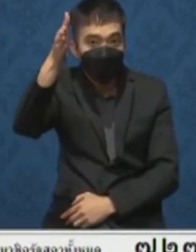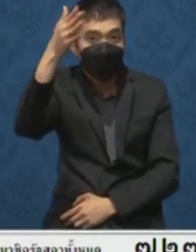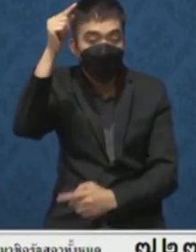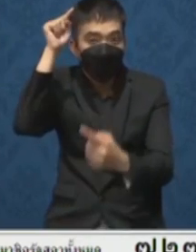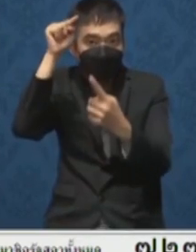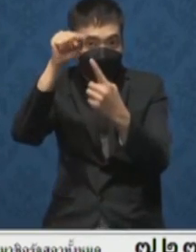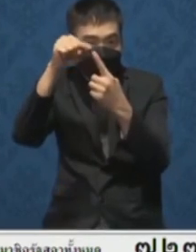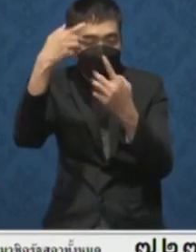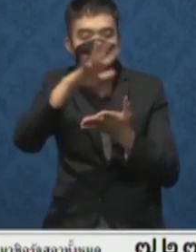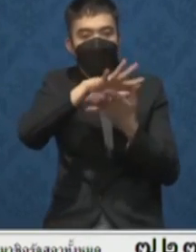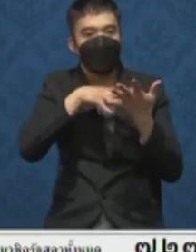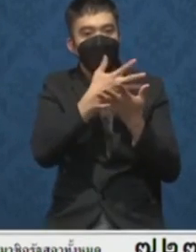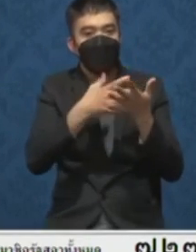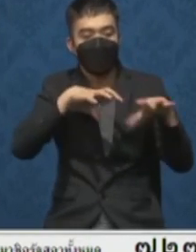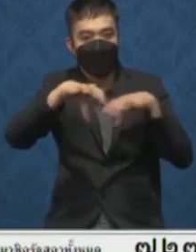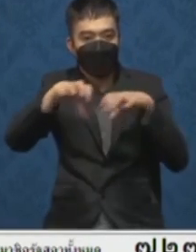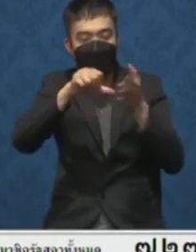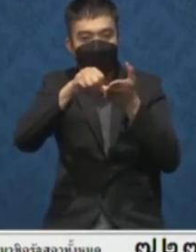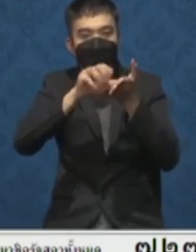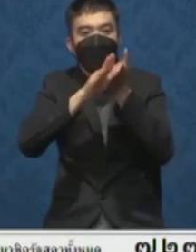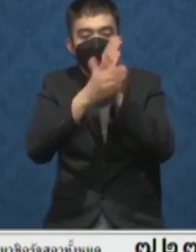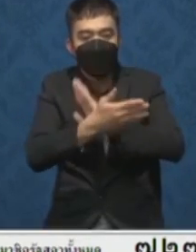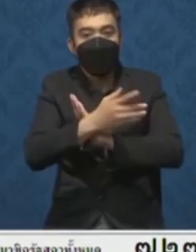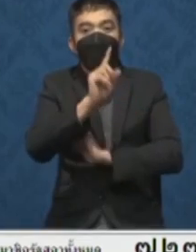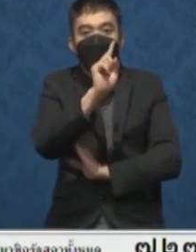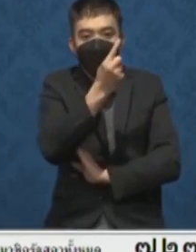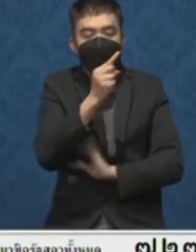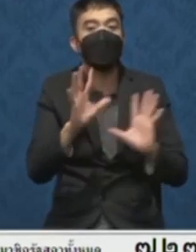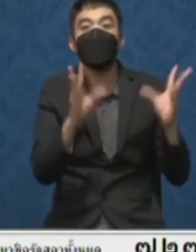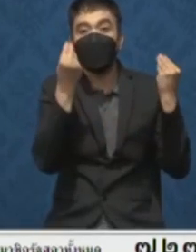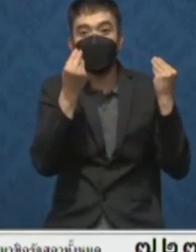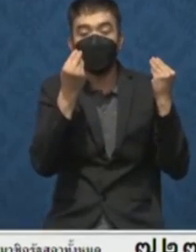หมดละครับแผนปฤศรปประเทศชุดให่ ไม่มี